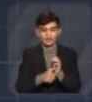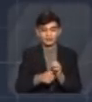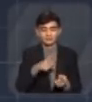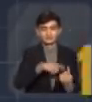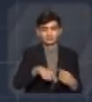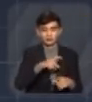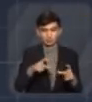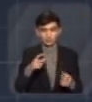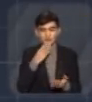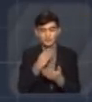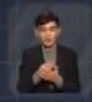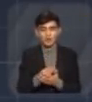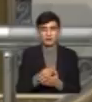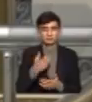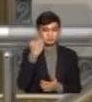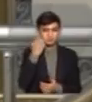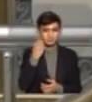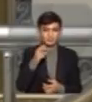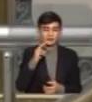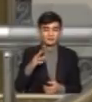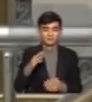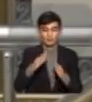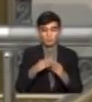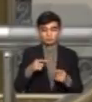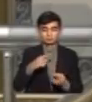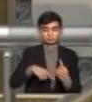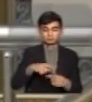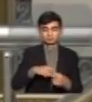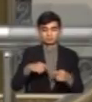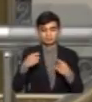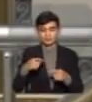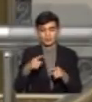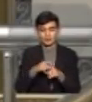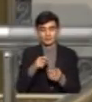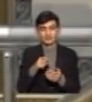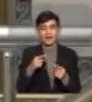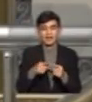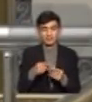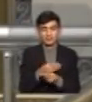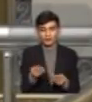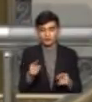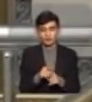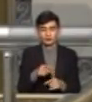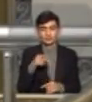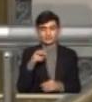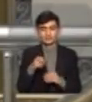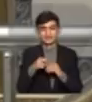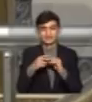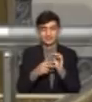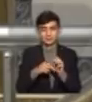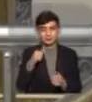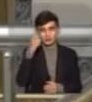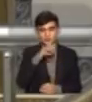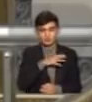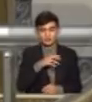кәсіпкер пәтерін жалға берумен пайда тауыпты. Жалпы түсімі 2018 жылы 11 миллиардқа жуық салық